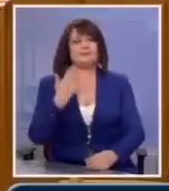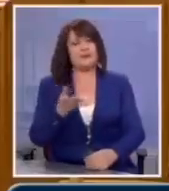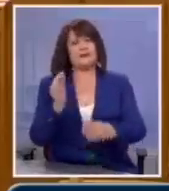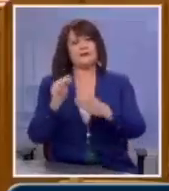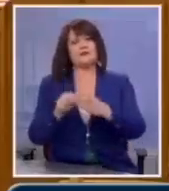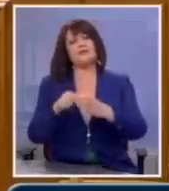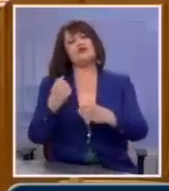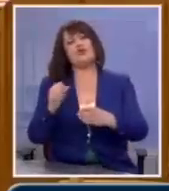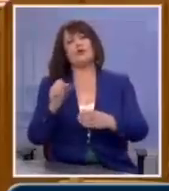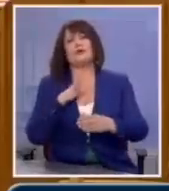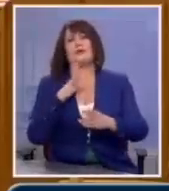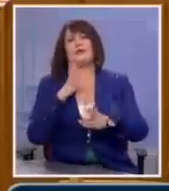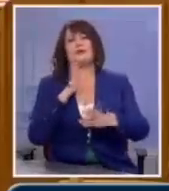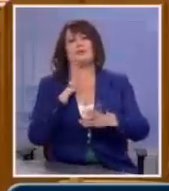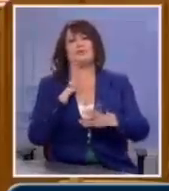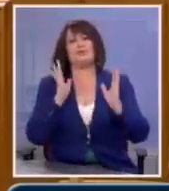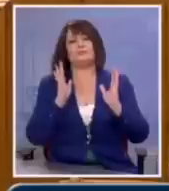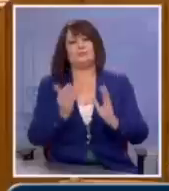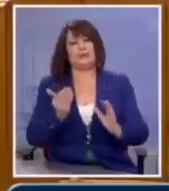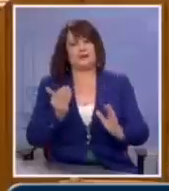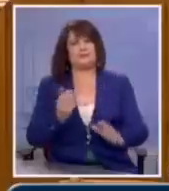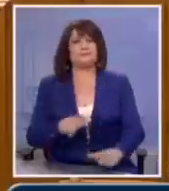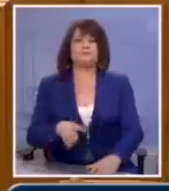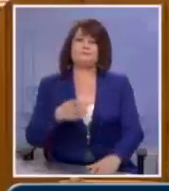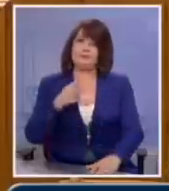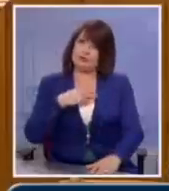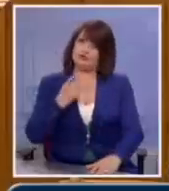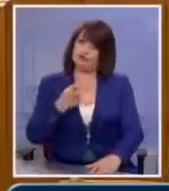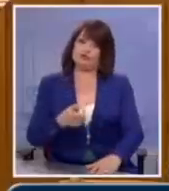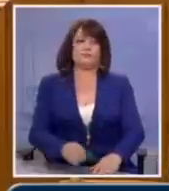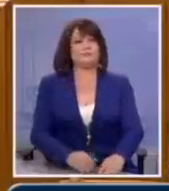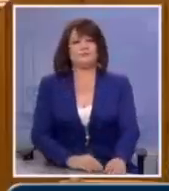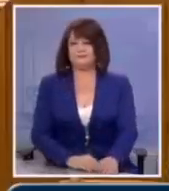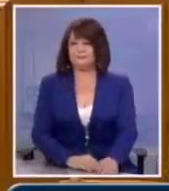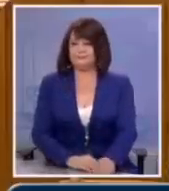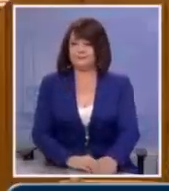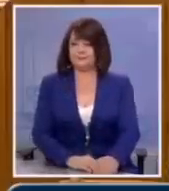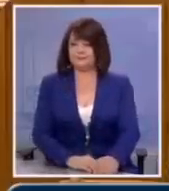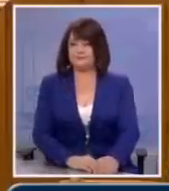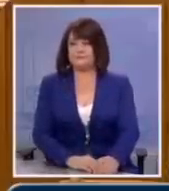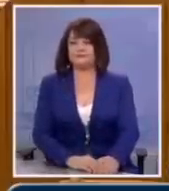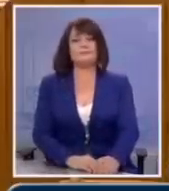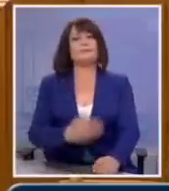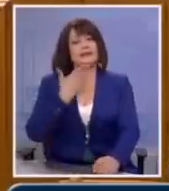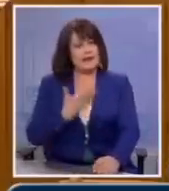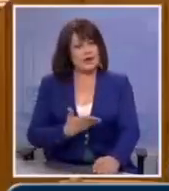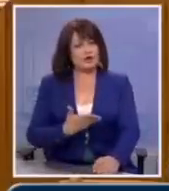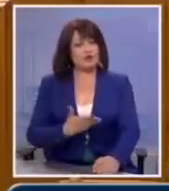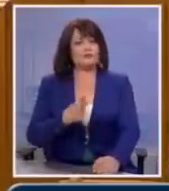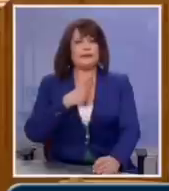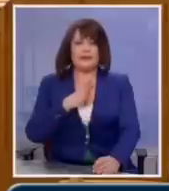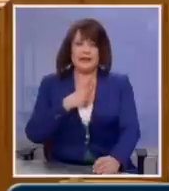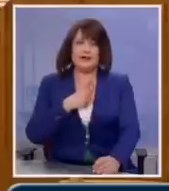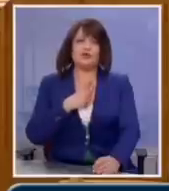ψηφίσουν όχι, αν δεν θέλουν, στην πολύ πρώτη σωστά, διάταξη. Ωραία, κύριε. Μάλιστα. Τελειώνοντας λοιπόν, θα